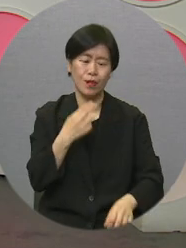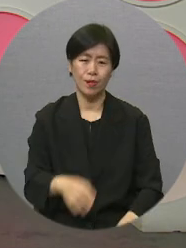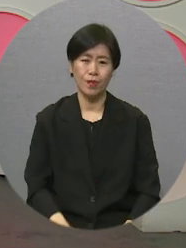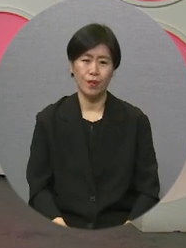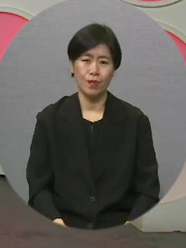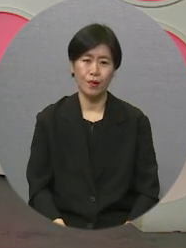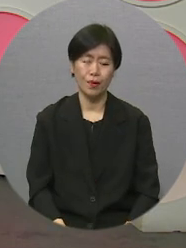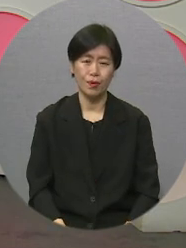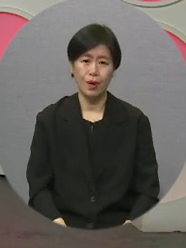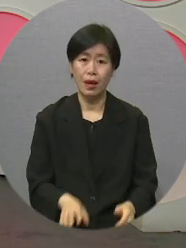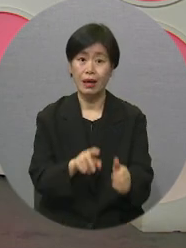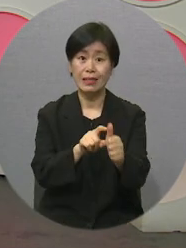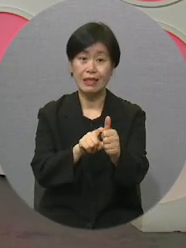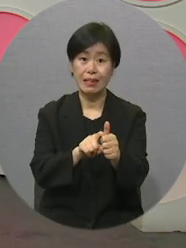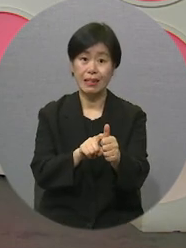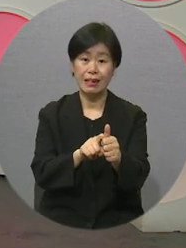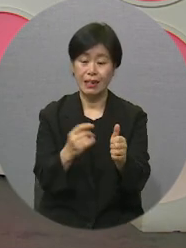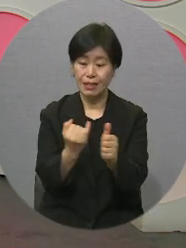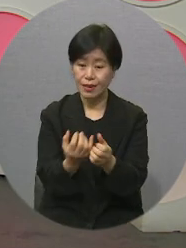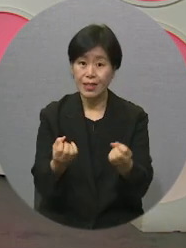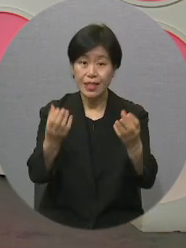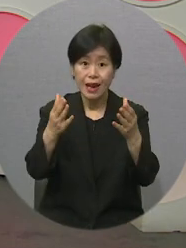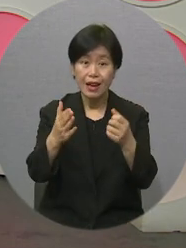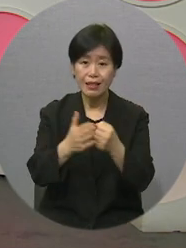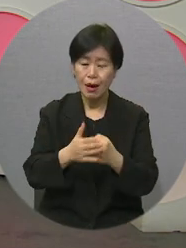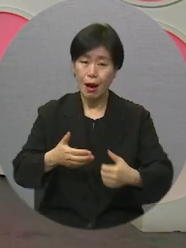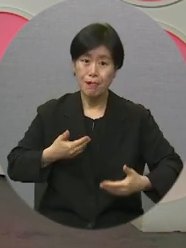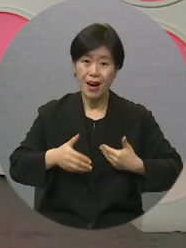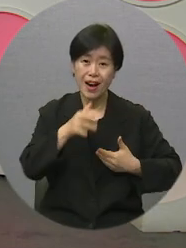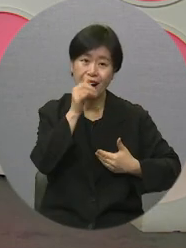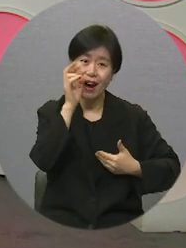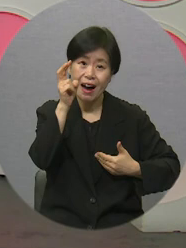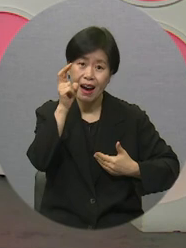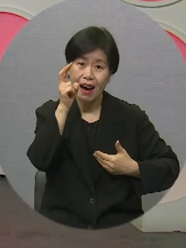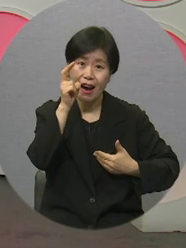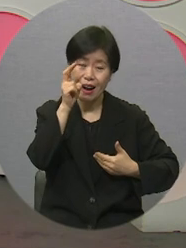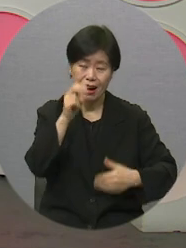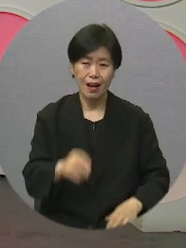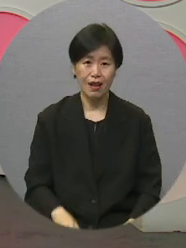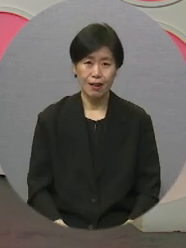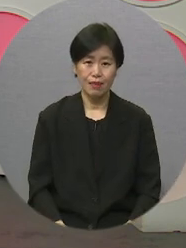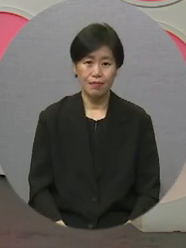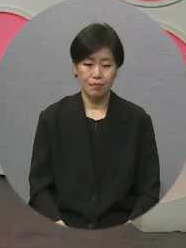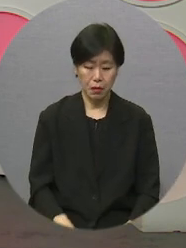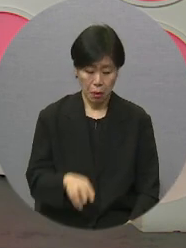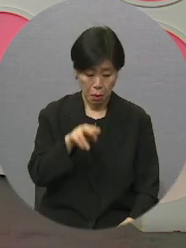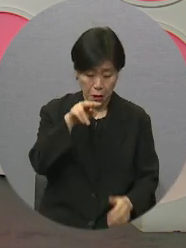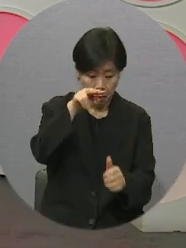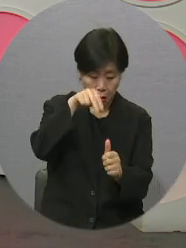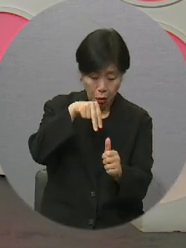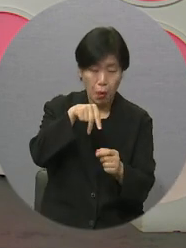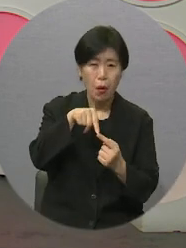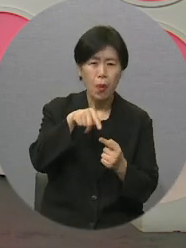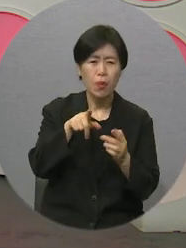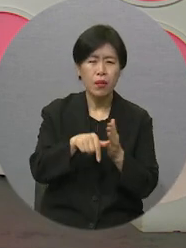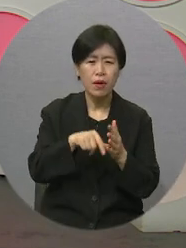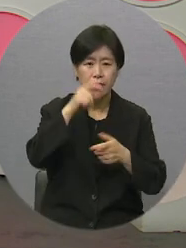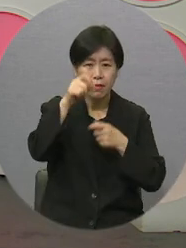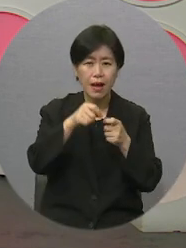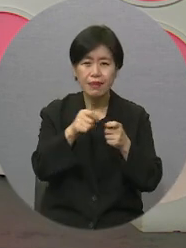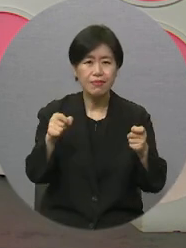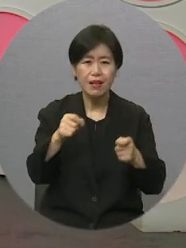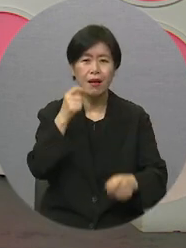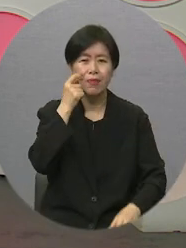눈치를 챘다고 해도 수많은 하객이 지켜보는 상황에서 허리를 굽혀 구두끈을 고쳐맬 수도 없었을